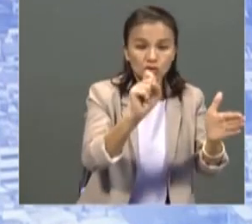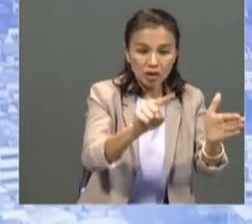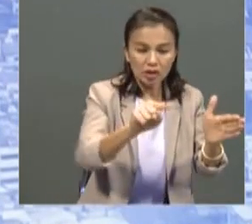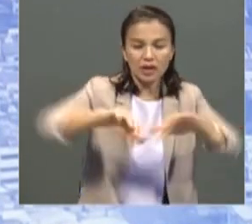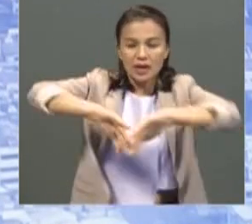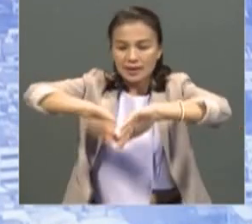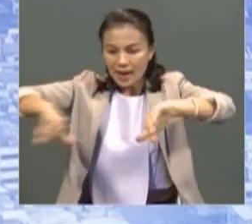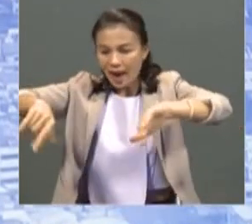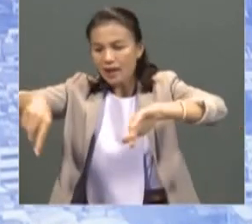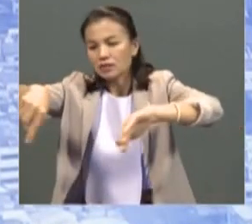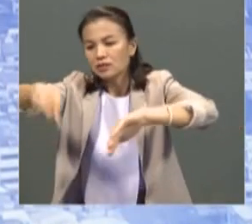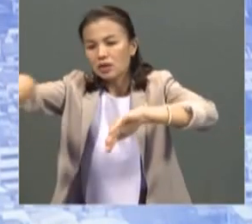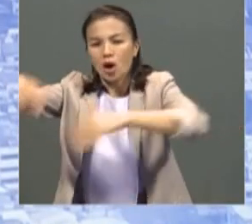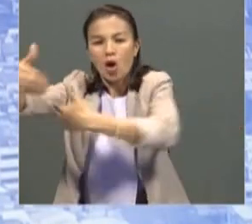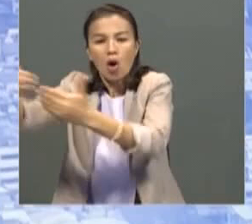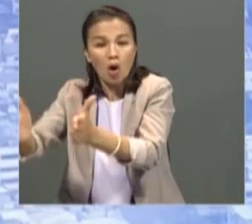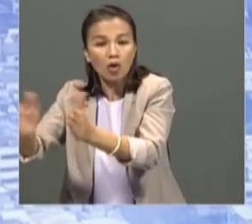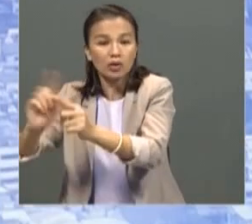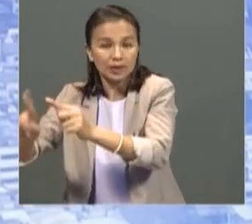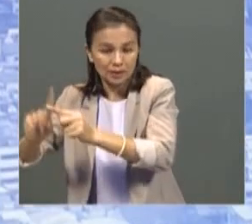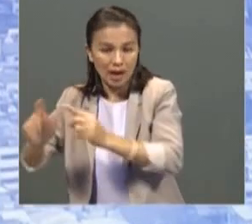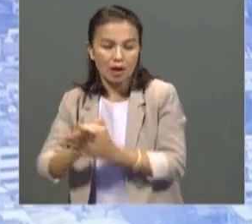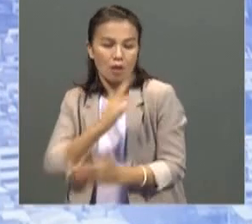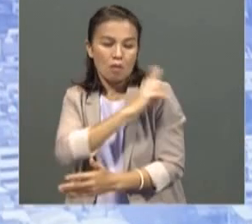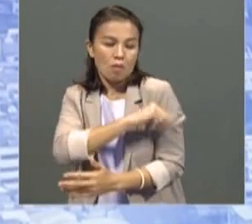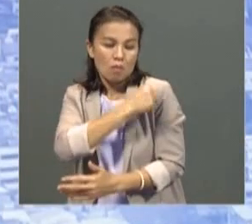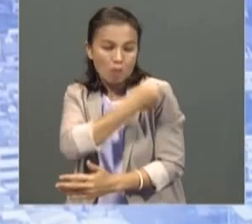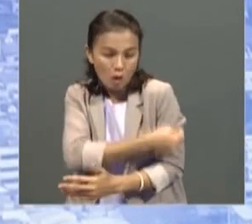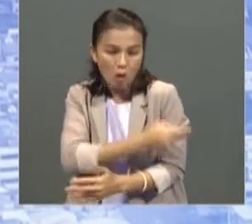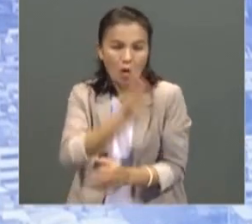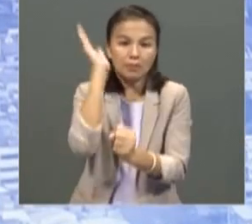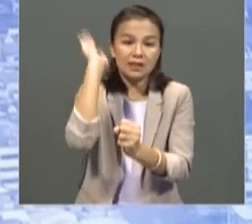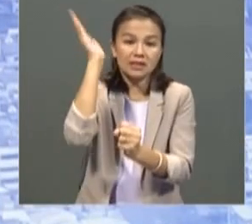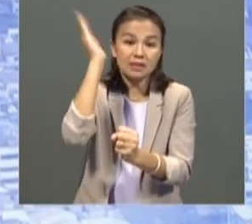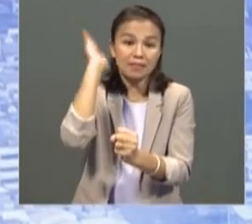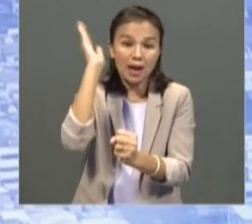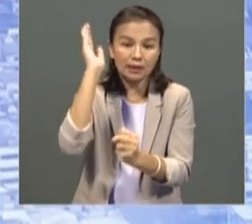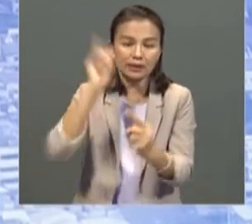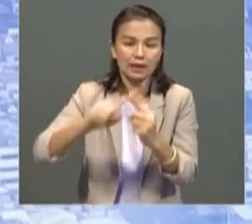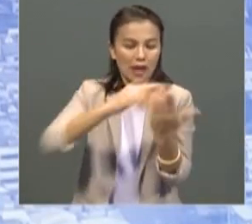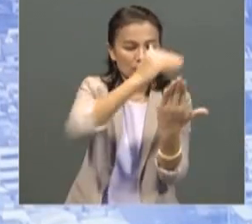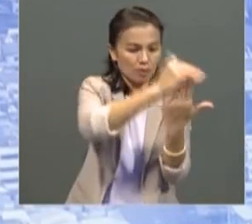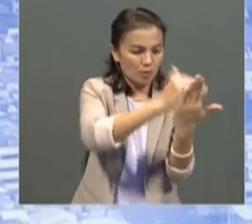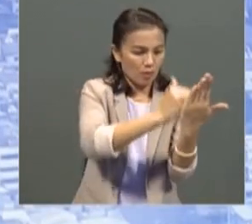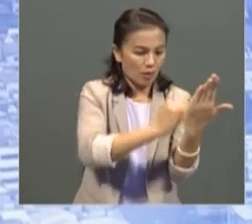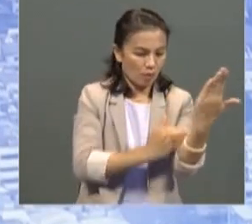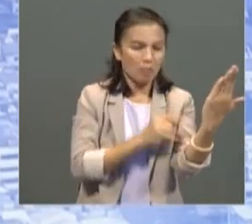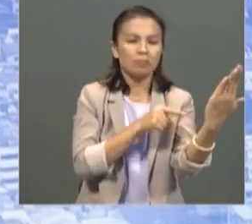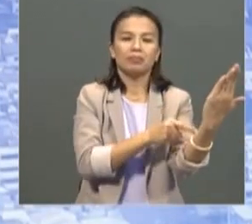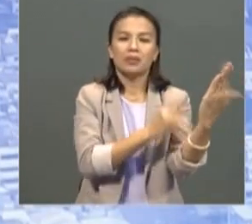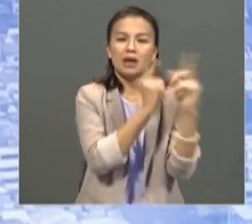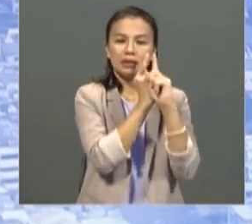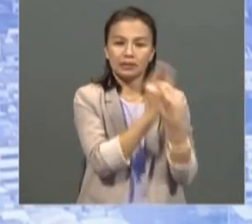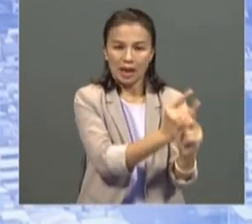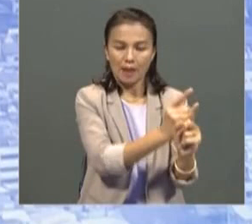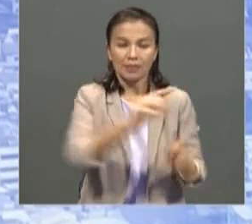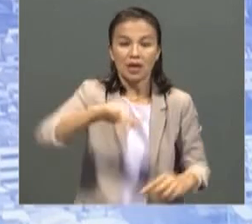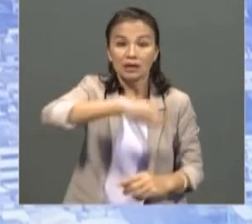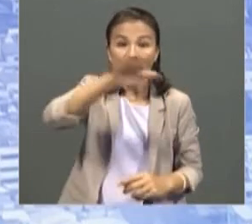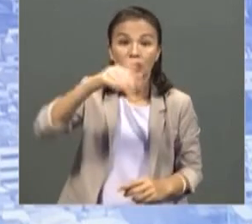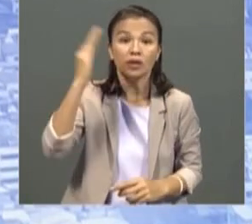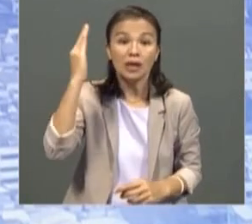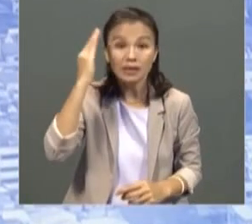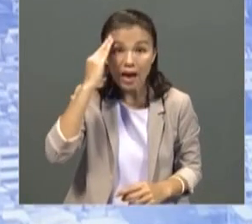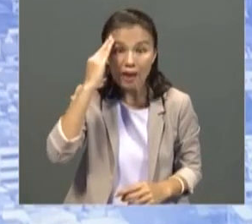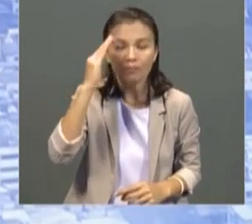ဒီဆောင်ဝက်ခန့်ဝင်းနာထွက်တာတွေအကုန်လုံးကိုစောင့်ကြည့်မှာဖြစ်ပါတယ်ဒါအပြင်ဘလူတွေလှောက်ဆောင်မယ်ဆိုတာနဲ့ပတ်သက်ပြီးအသိပညာပေးတာတွေလည်းလုပ်